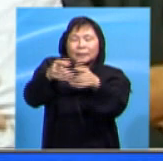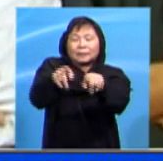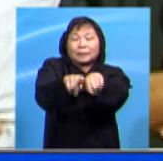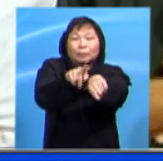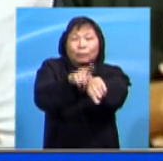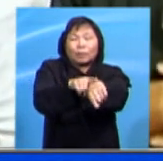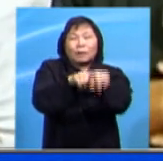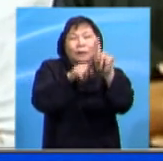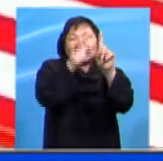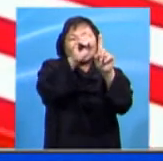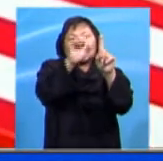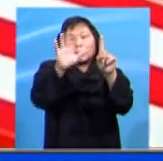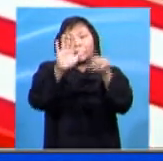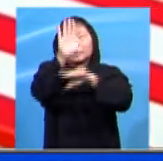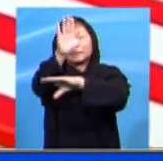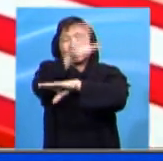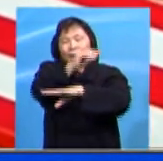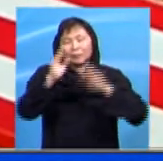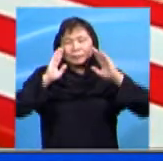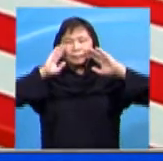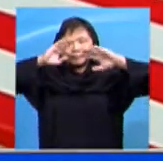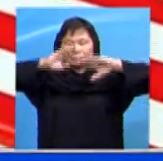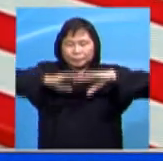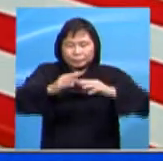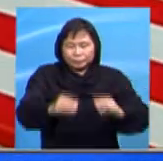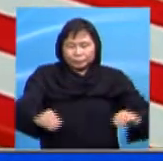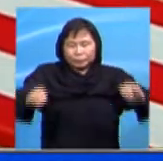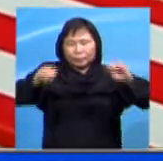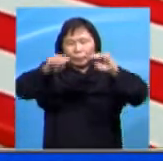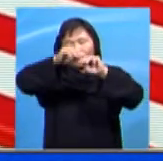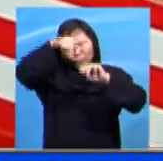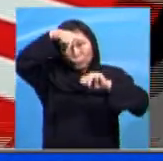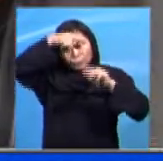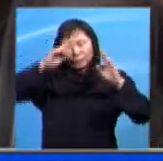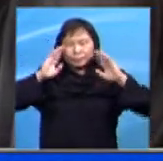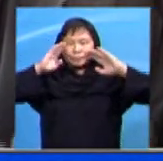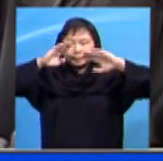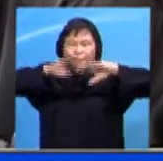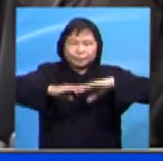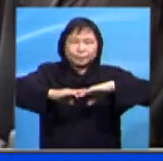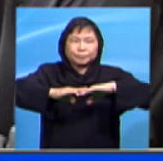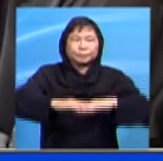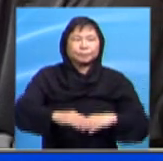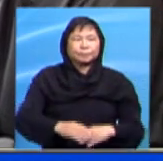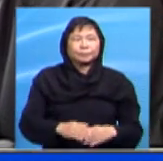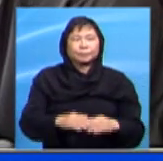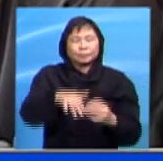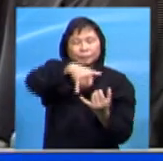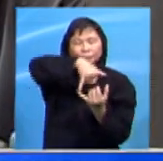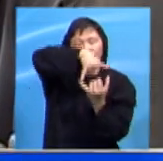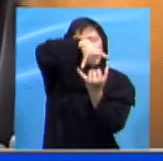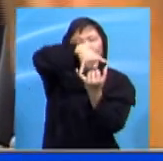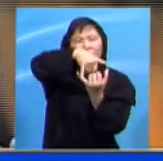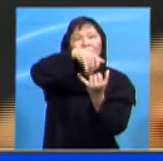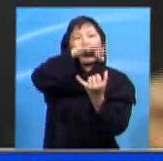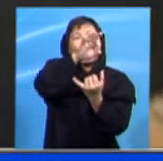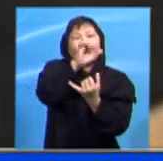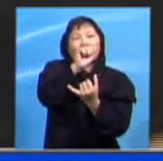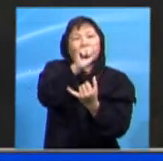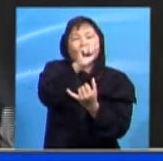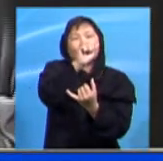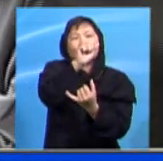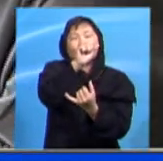pukul tengah hari dan disembahyangkan di masjid puta jenazah hamflin Sham Mohamad